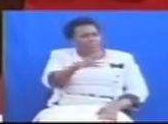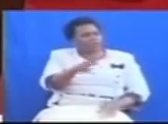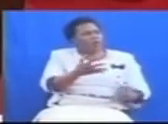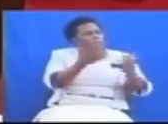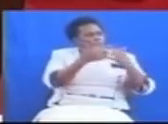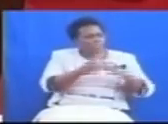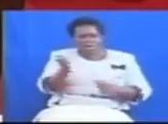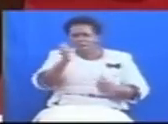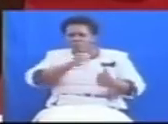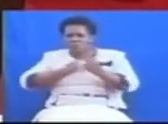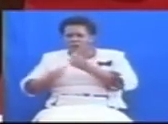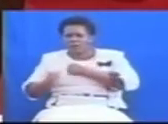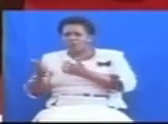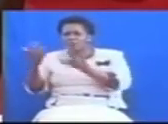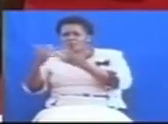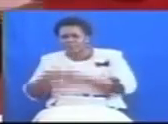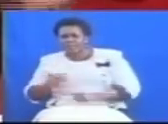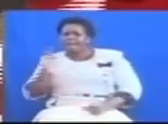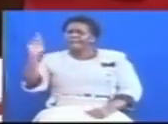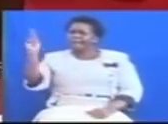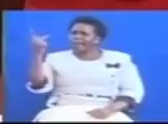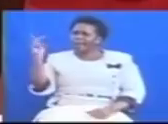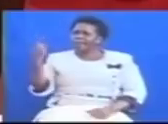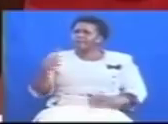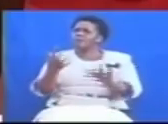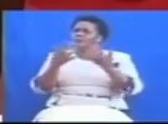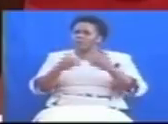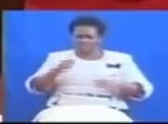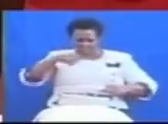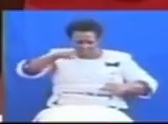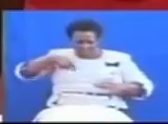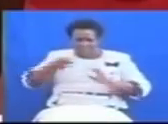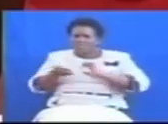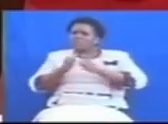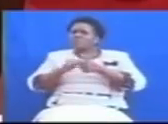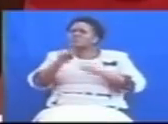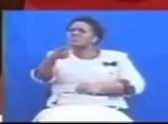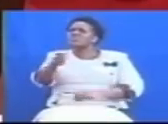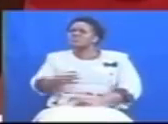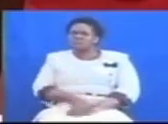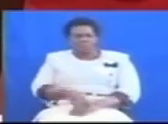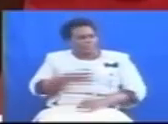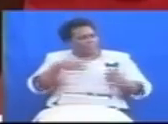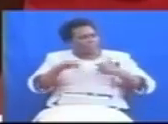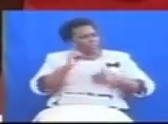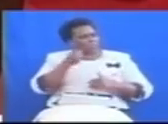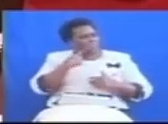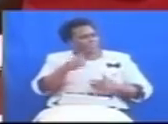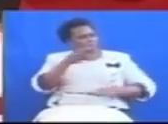Rwanda wameweza, Kenya wameweza, maeneo mengine yote yameweza. Sisi tatizo ni nini, Mheshimiwa Naibu Spika? Naomba majibu ya uhakika.